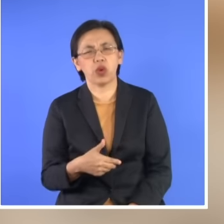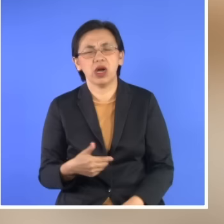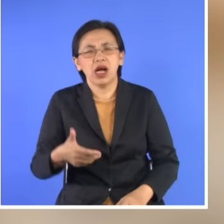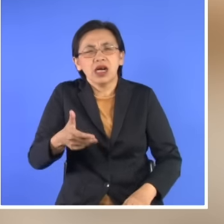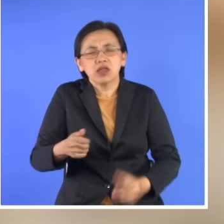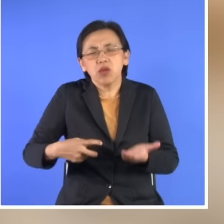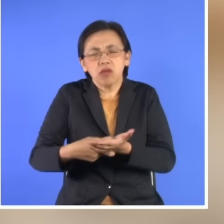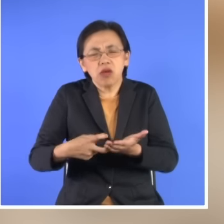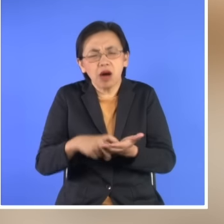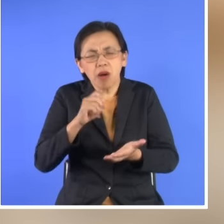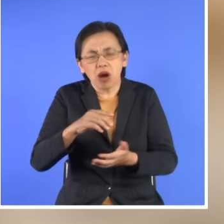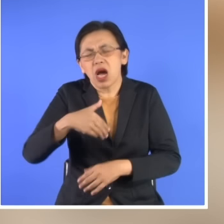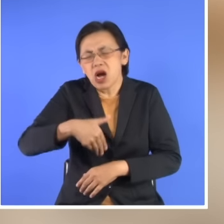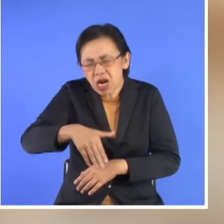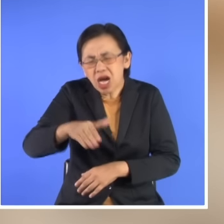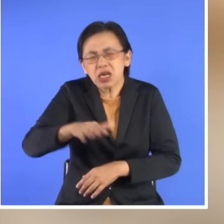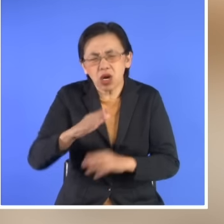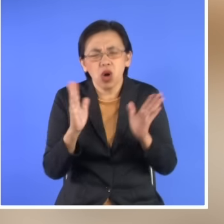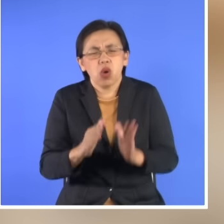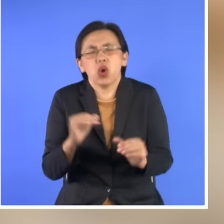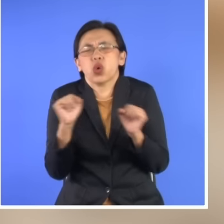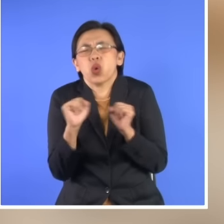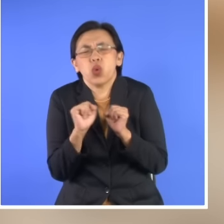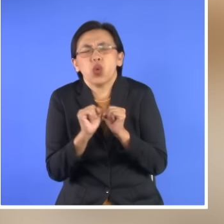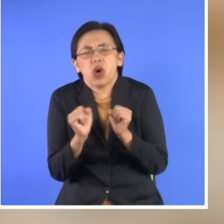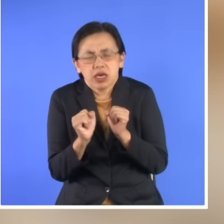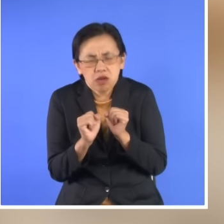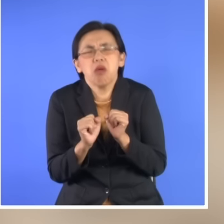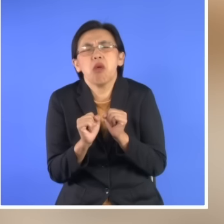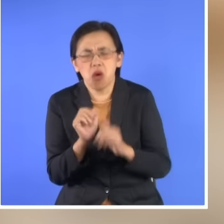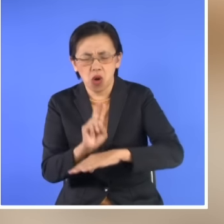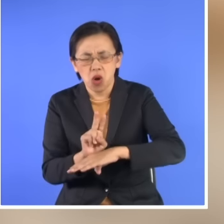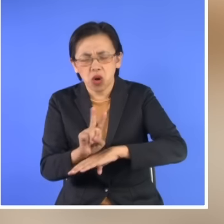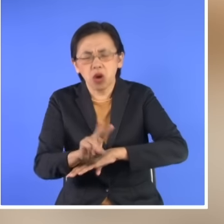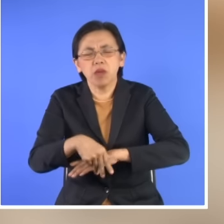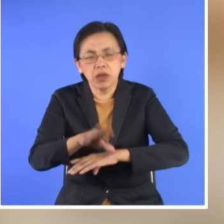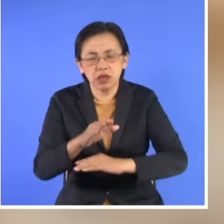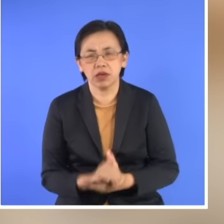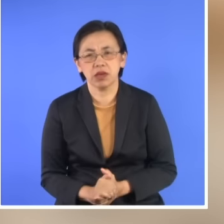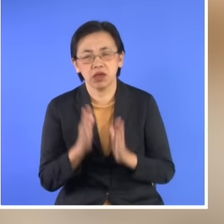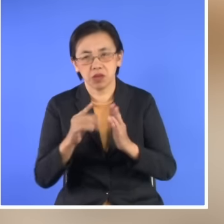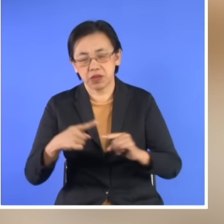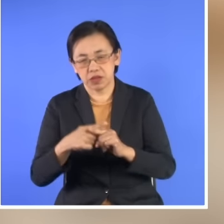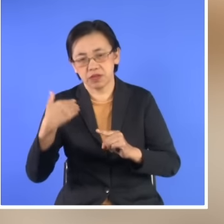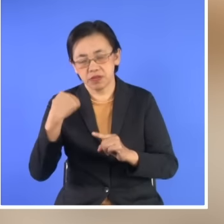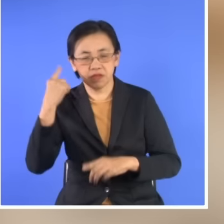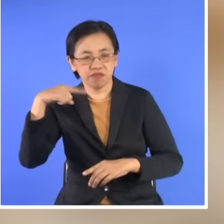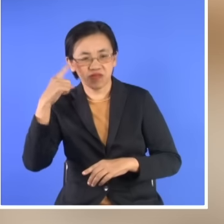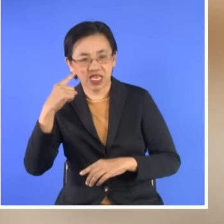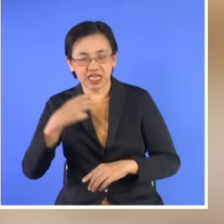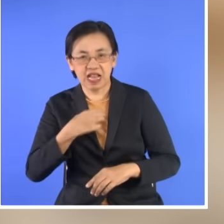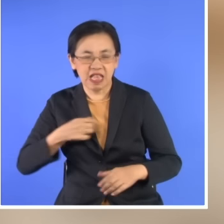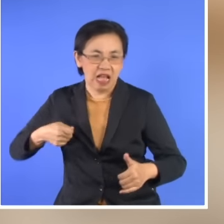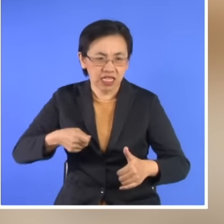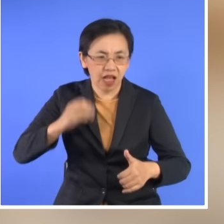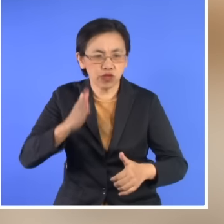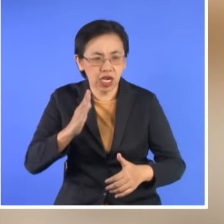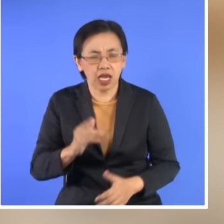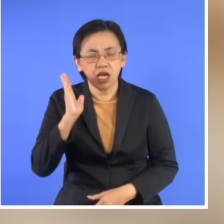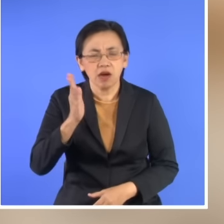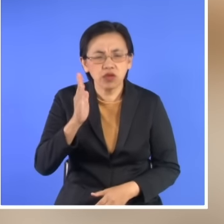ไปข้างล่างเหอะผู้โดยสารคนอื่นเขากลัวหมดแล้วนี่มีคนบาดเจ็บนะคะเพราะว่าฝ่ายหญิงพยายามจะแทงฝ่ายชายฝ่ายชายก็เหมือน